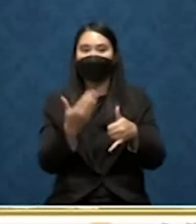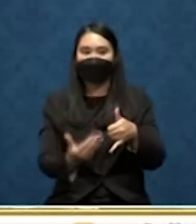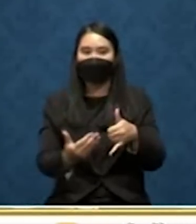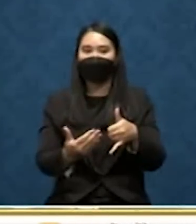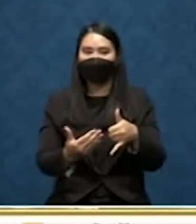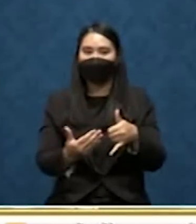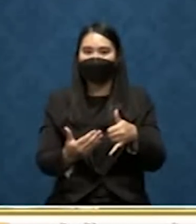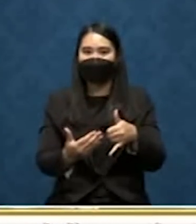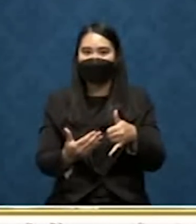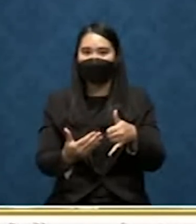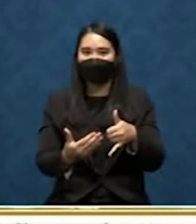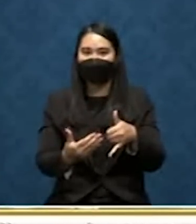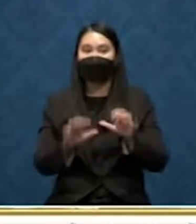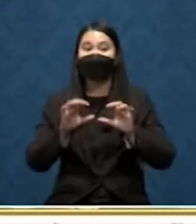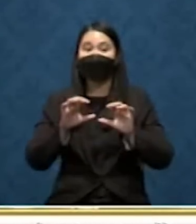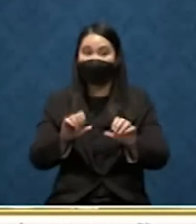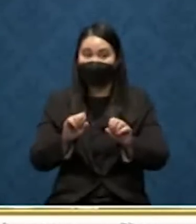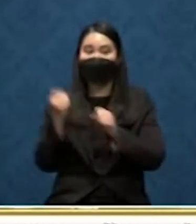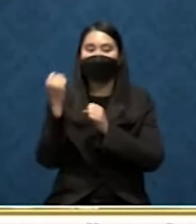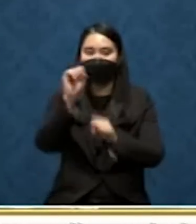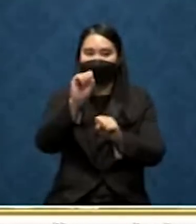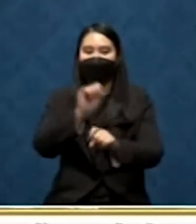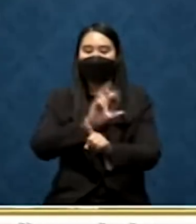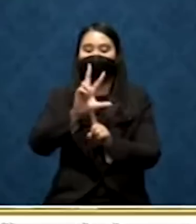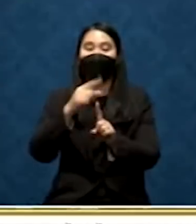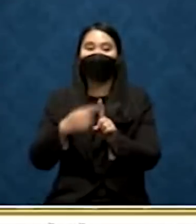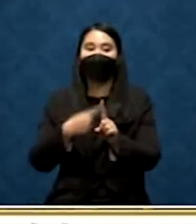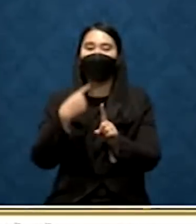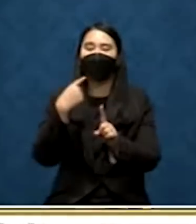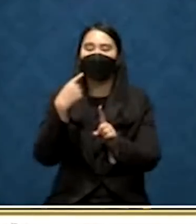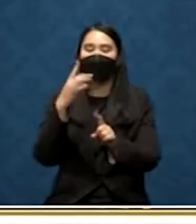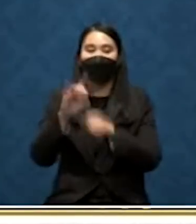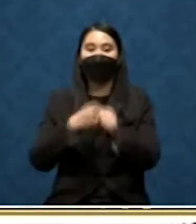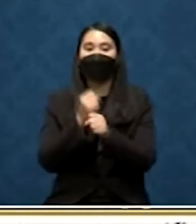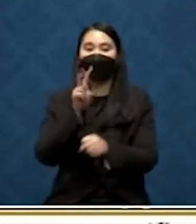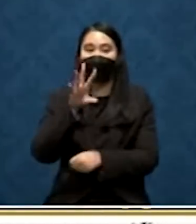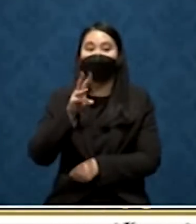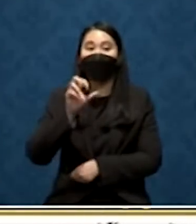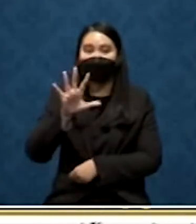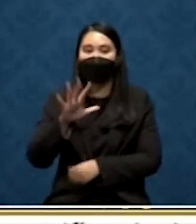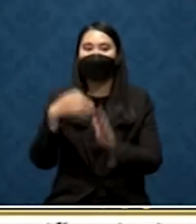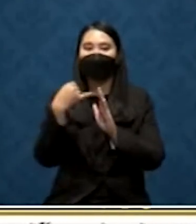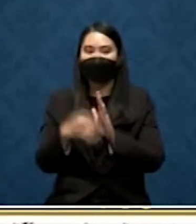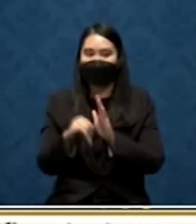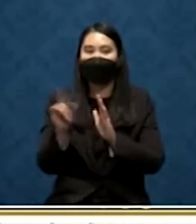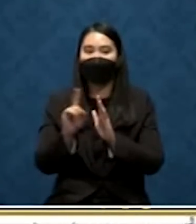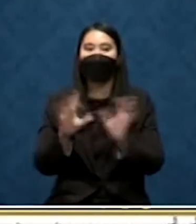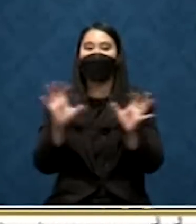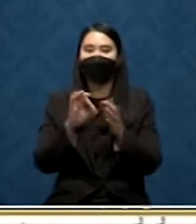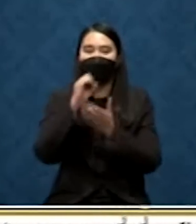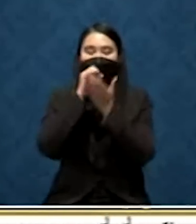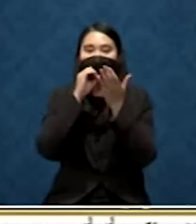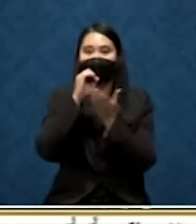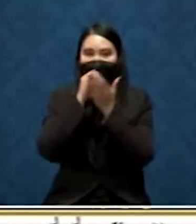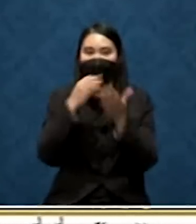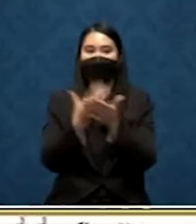่องคนดีของท่พัยุษยไปแล้วตั้งแต่ เมื่อวันที่ 3 ตูรา 65 ที่ผ่านมาในความผิดที่ร้ายแรงเกี่วกับยาศิติ